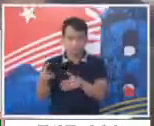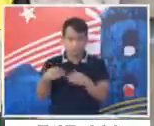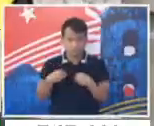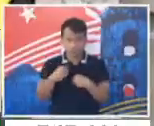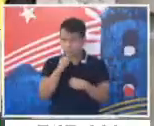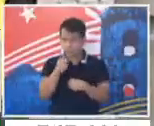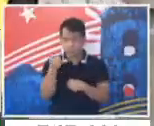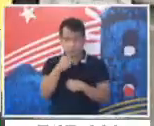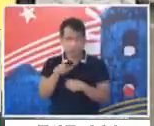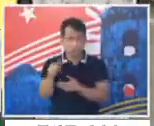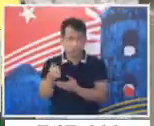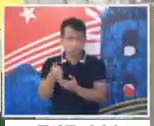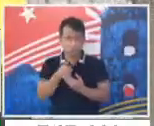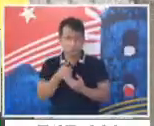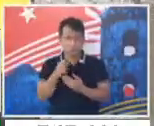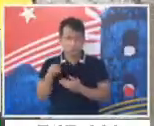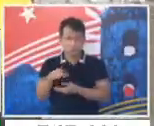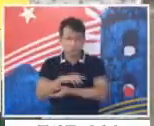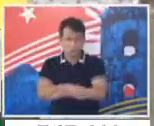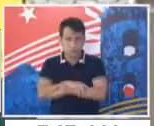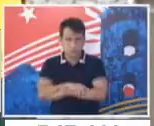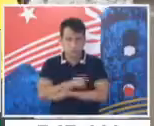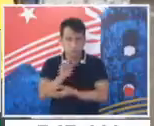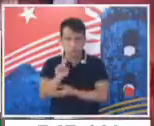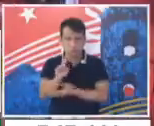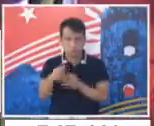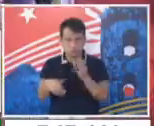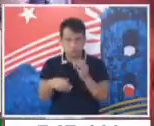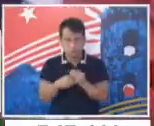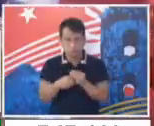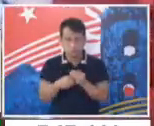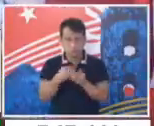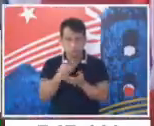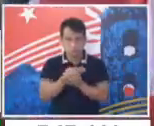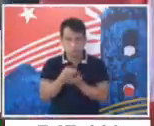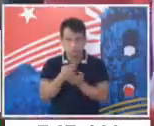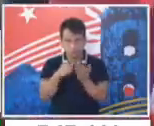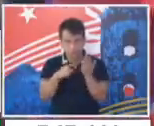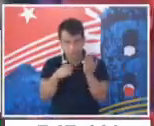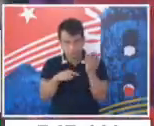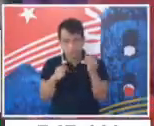anumang tulong sa pamahalaan sa Bayanihan 1. Nagkakaroon na ngayon ng validation at